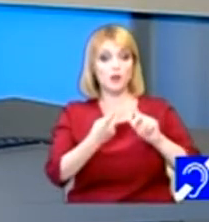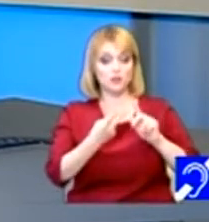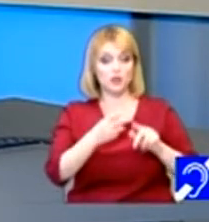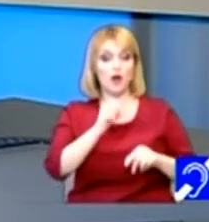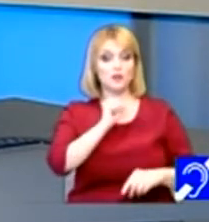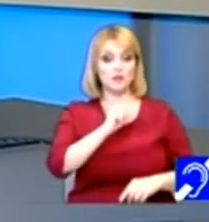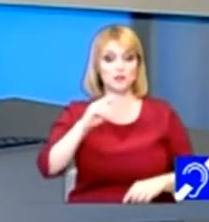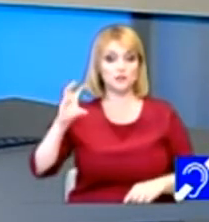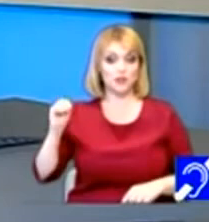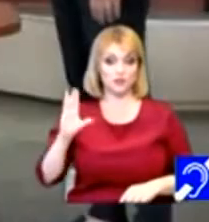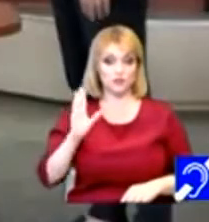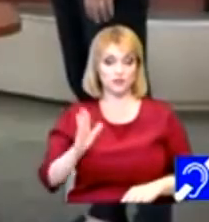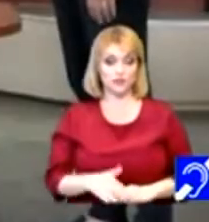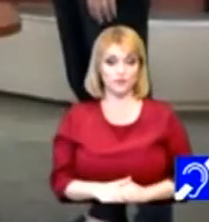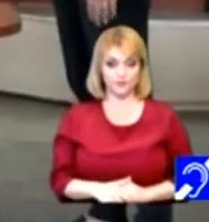Andrei Năstase.